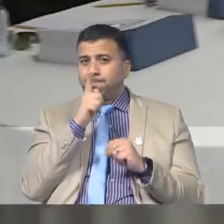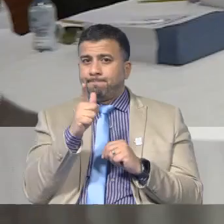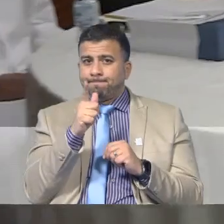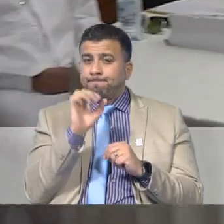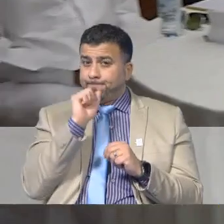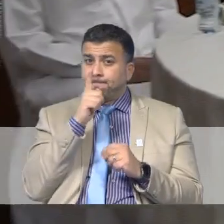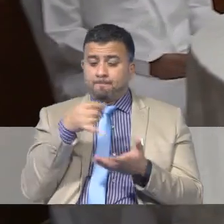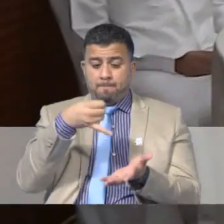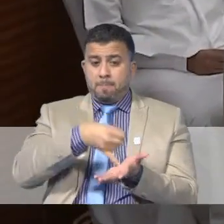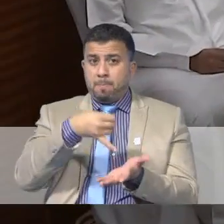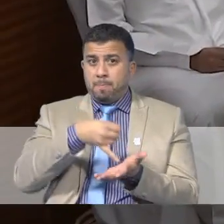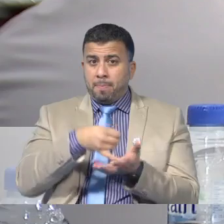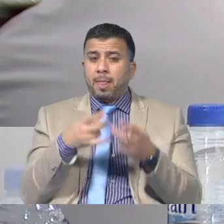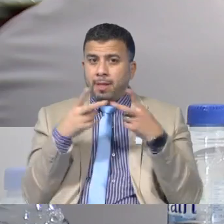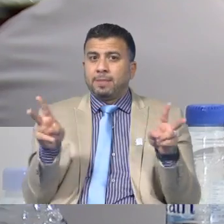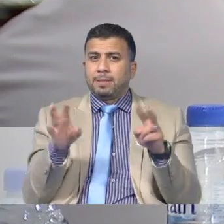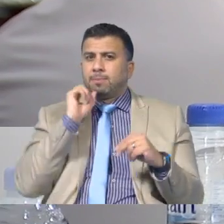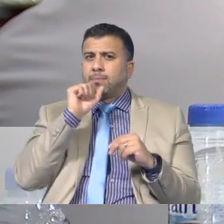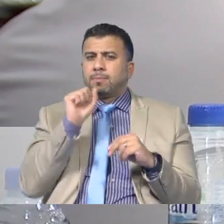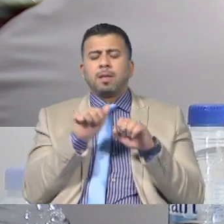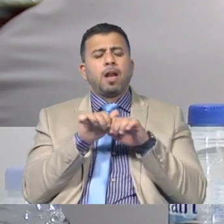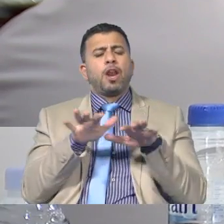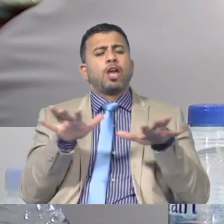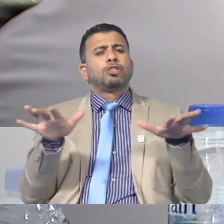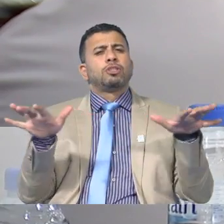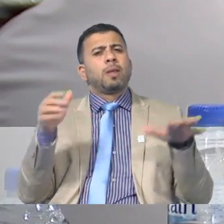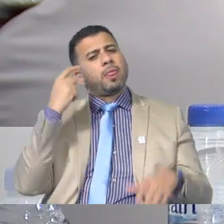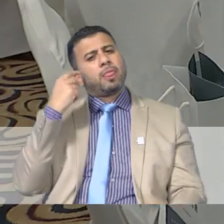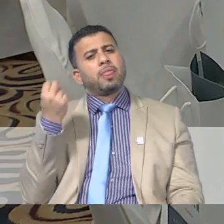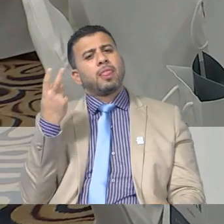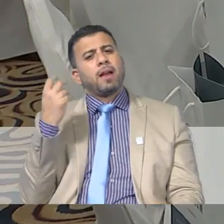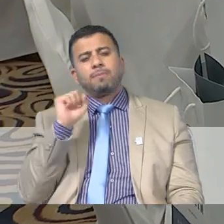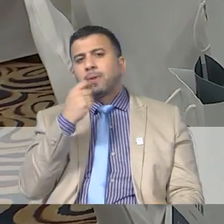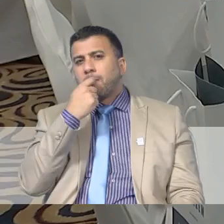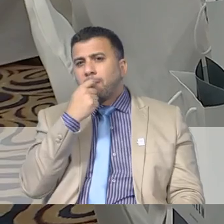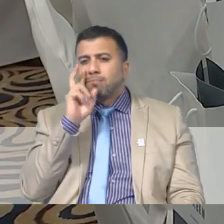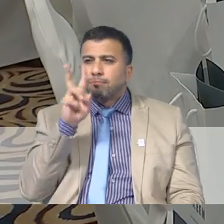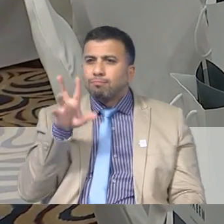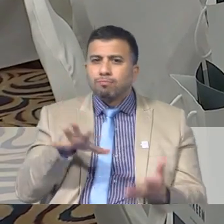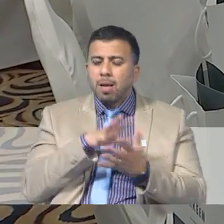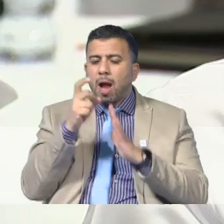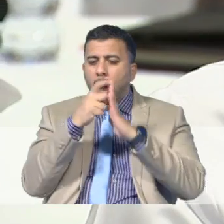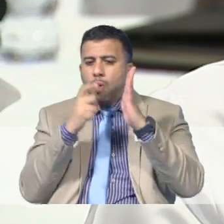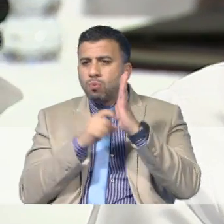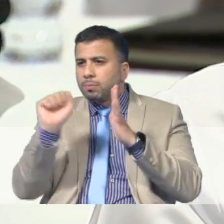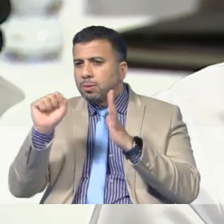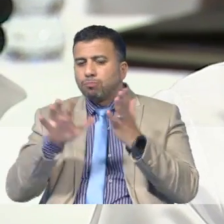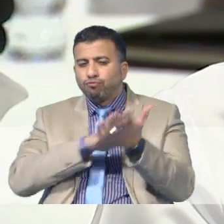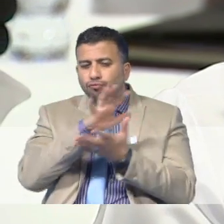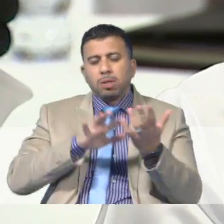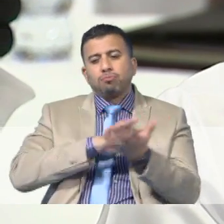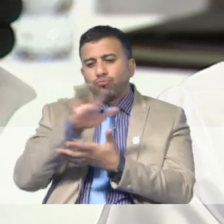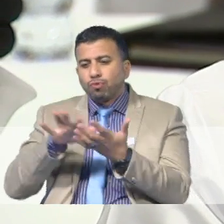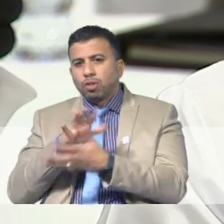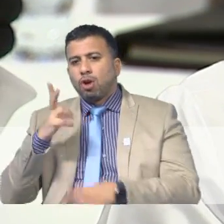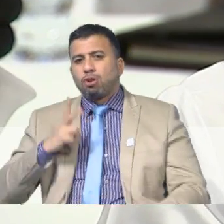حرص المركز منذ انطلاقه على نشر وغرس ثقافة التحكيم السليمة بين القانونيين والمهنيين